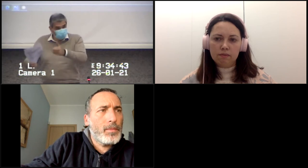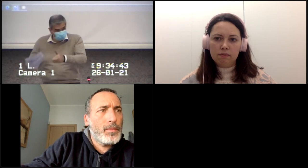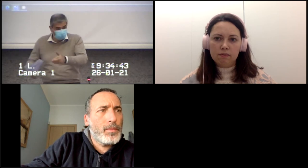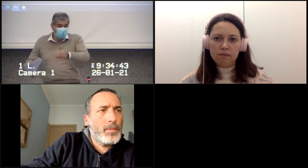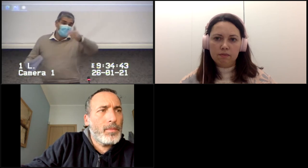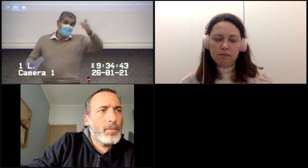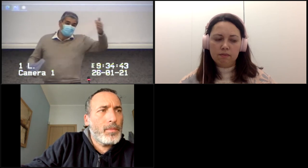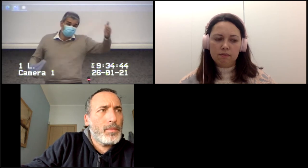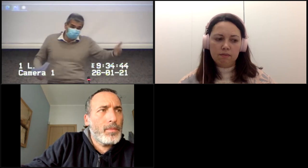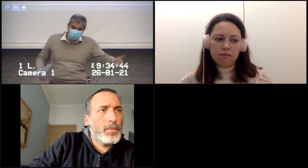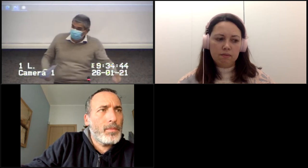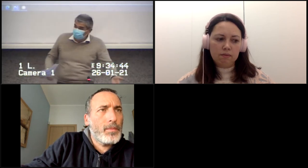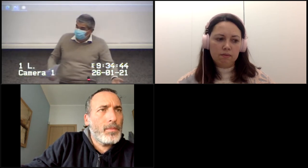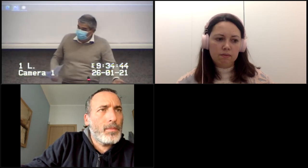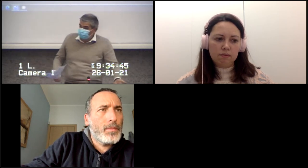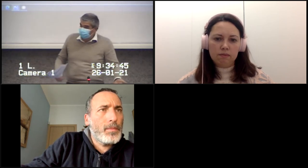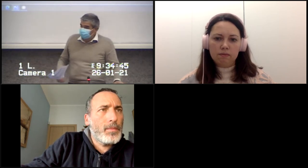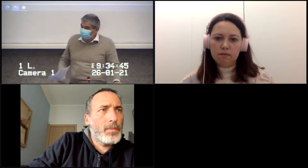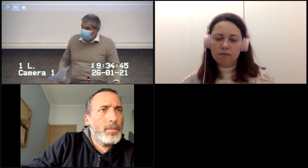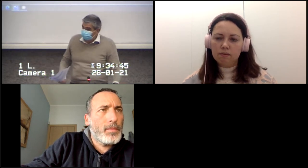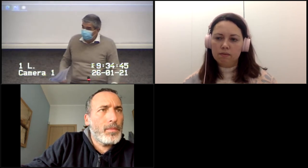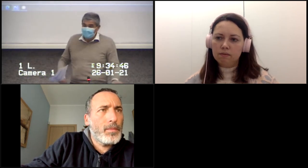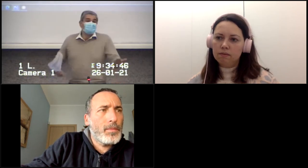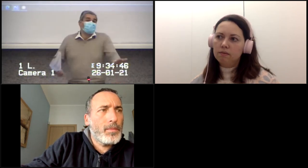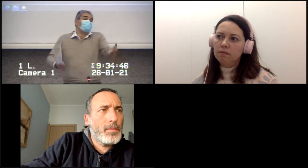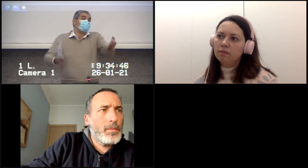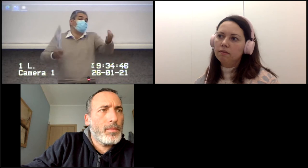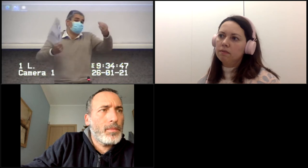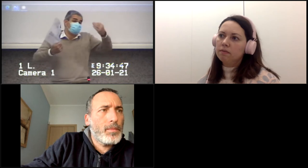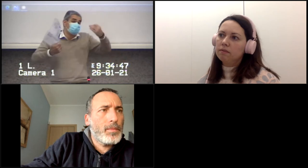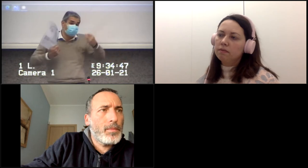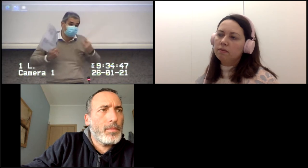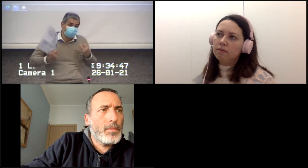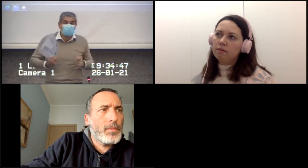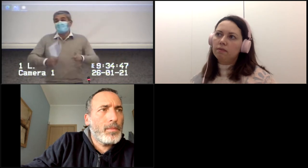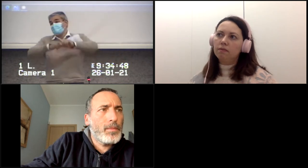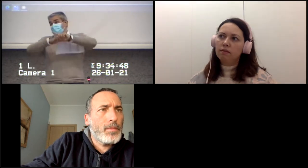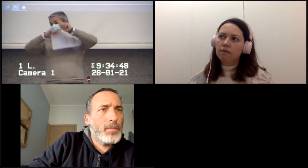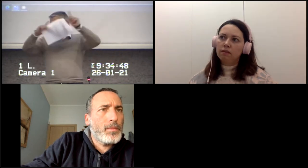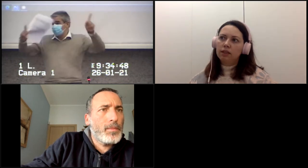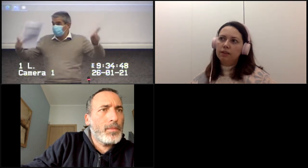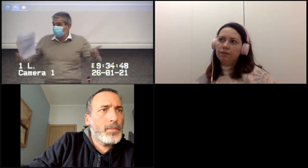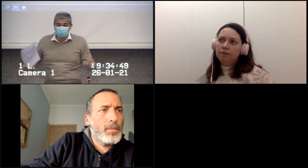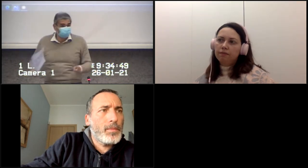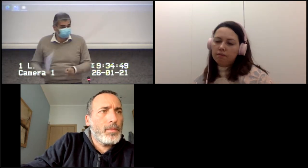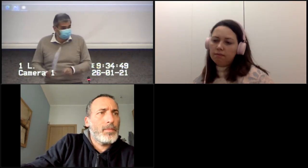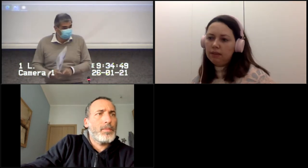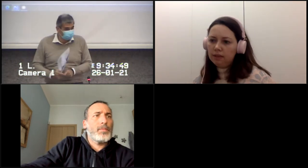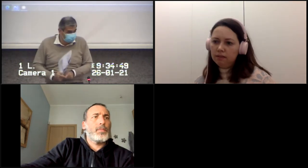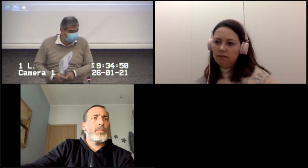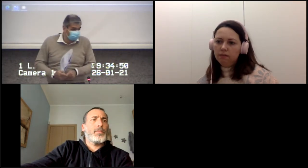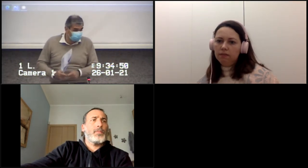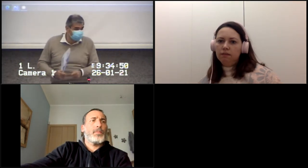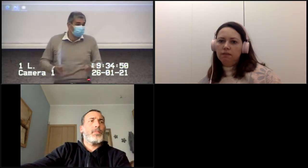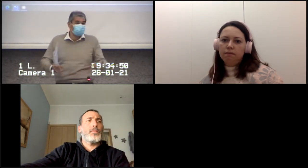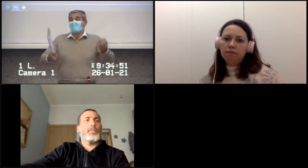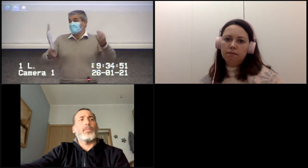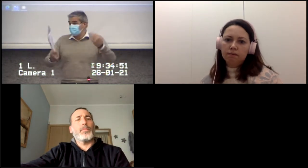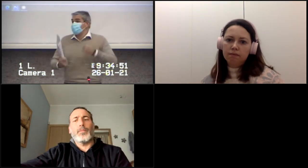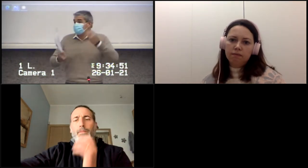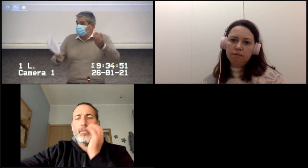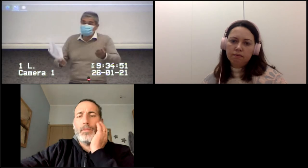ulteriore sconto sul contributo di costruzione verso l'ente, perché deve farsi carico, nella tutela dell'interesse collettivo della